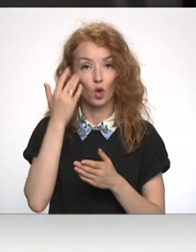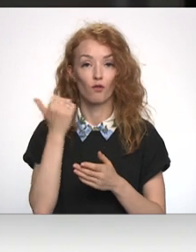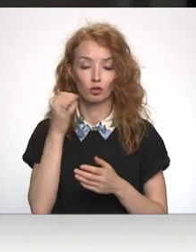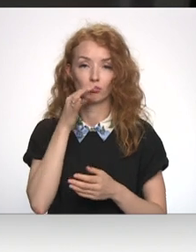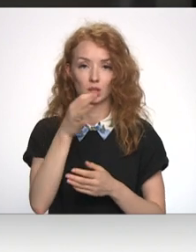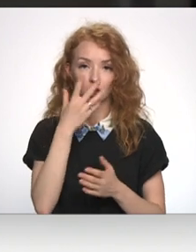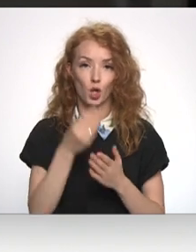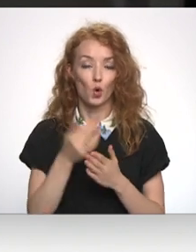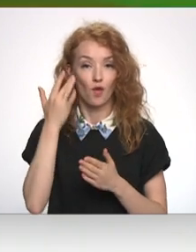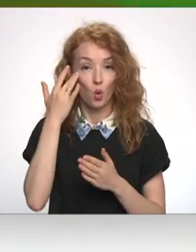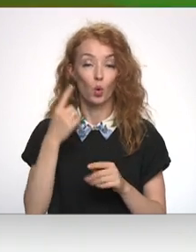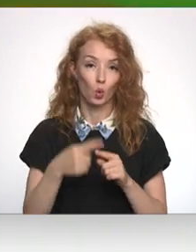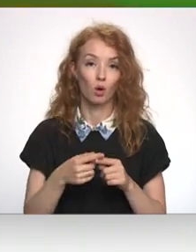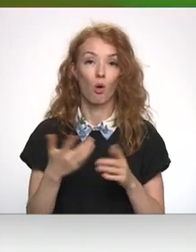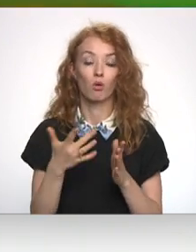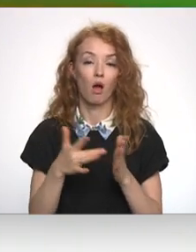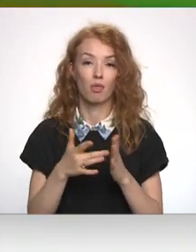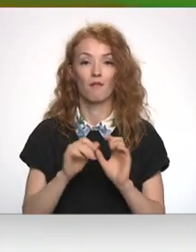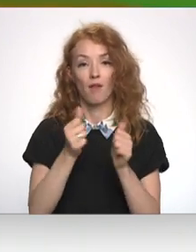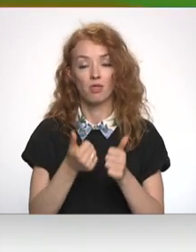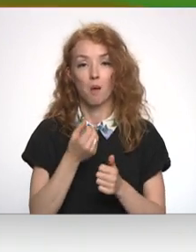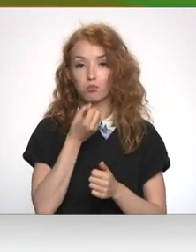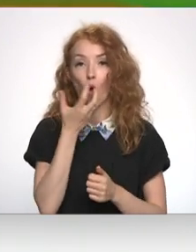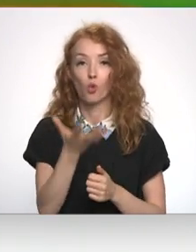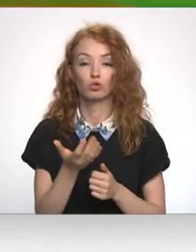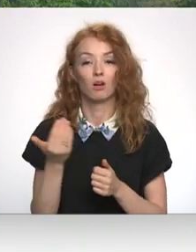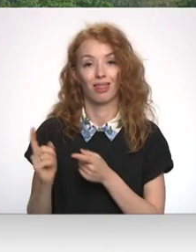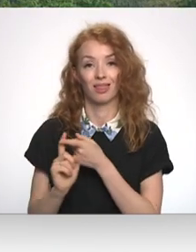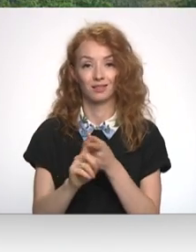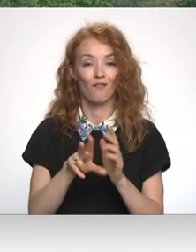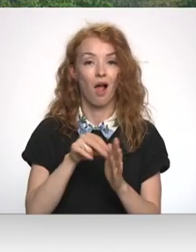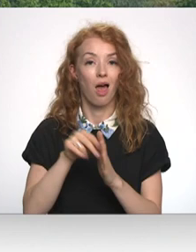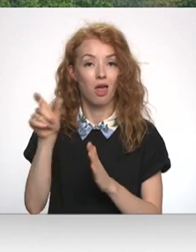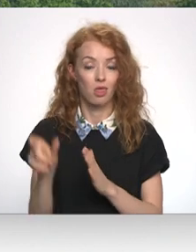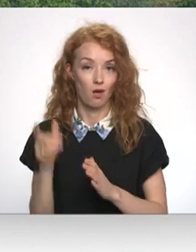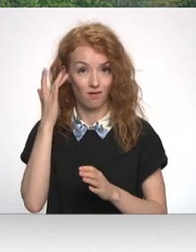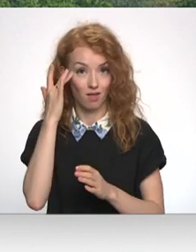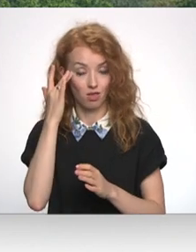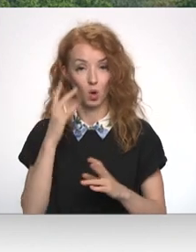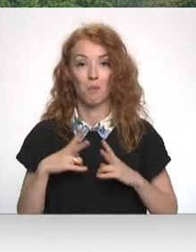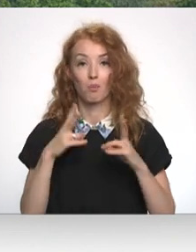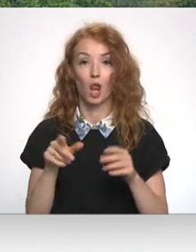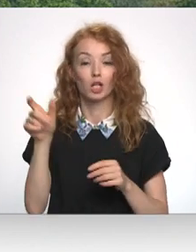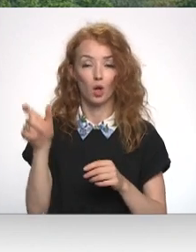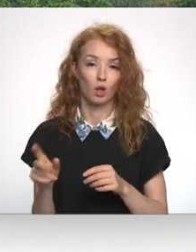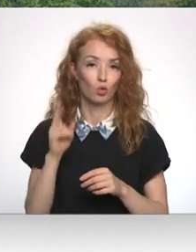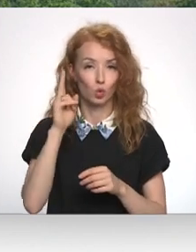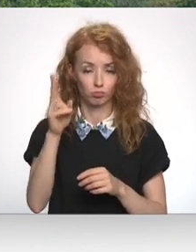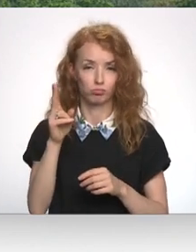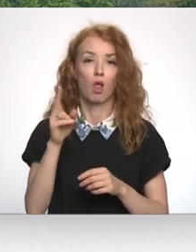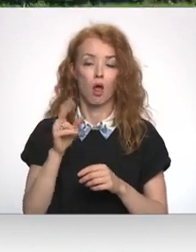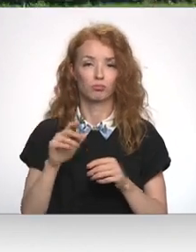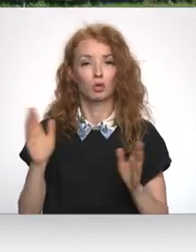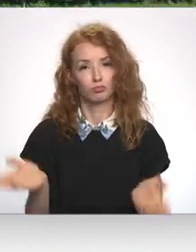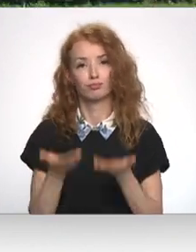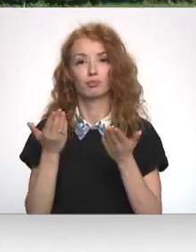viedokli, viņš kaut kādā mērā pauž arī viņa vēlētāju viedokli. Talsu novada domas priekšsēdētāja sola rosināt ētikas